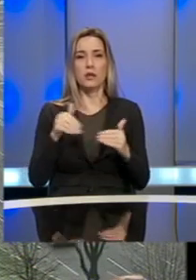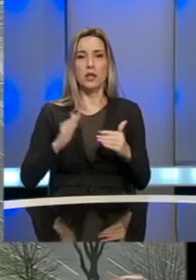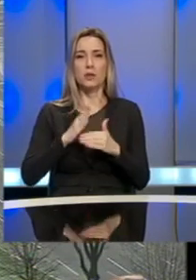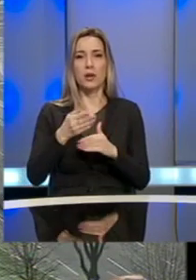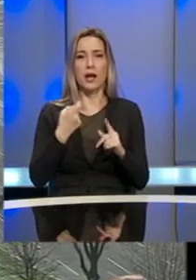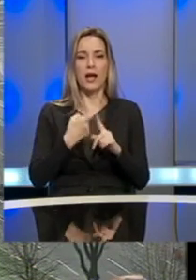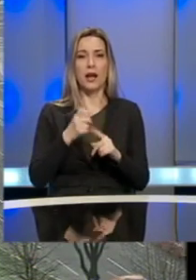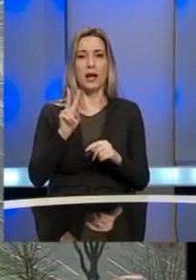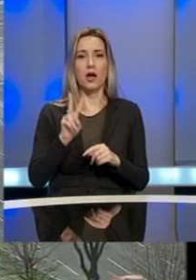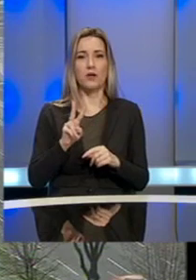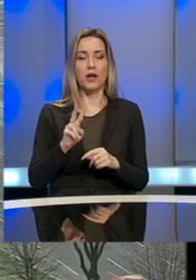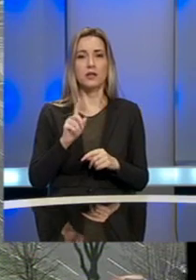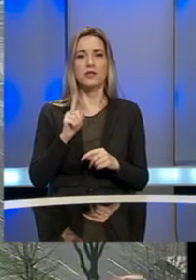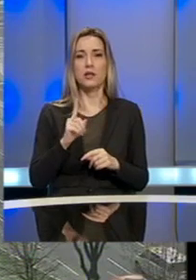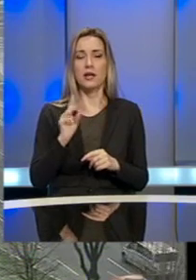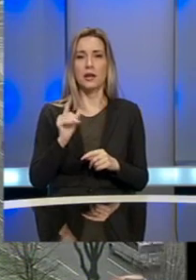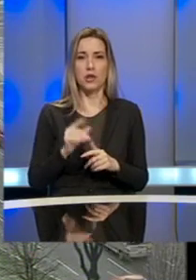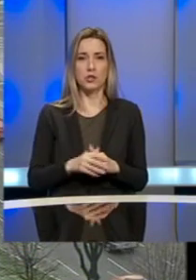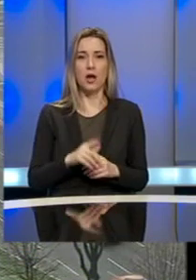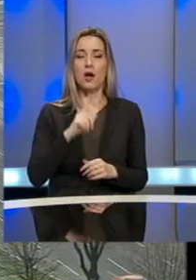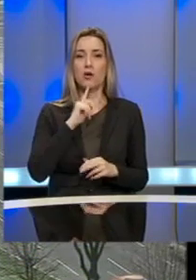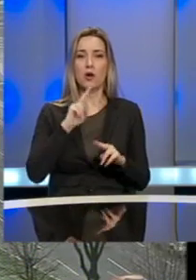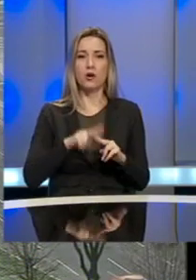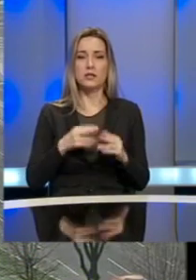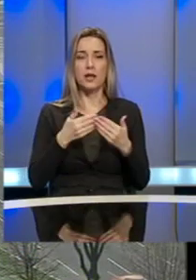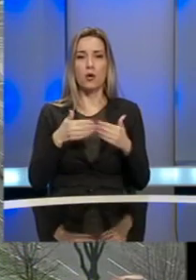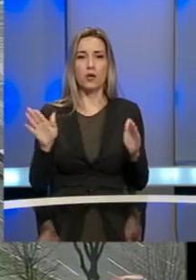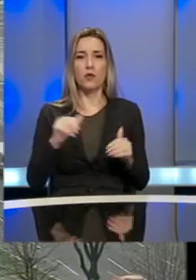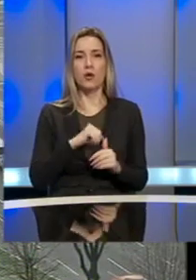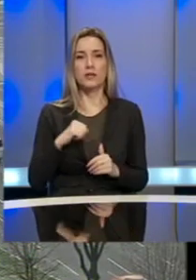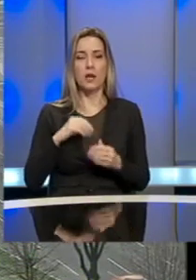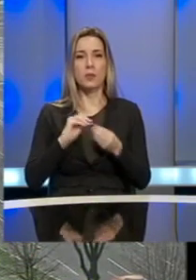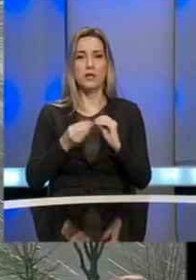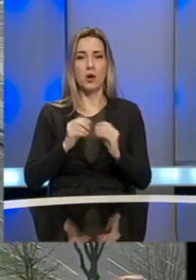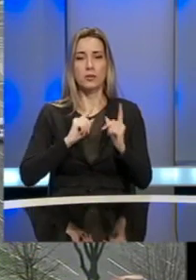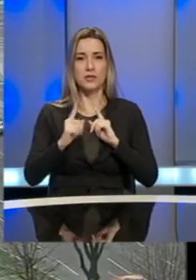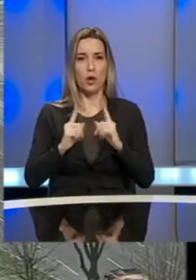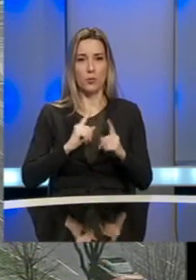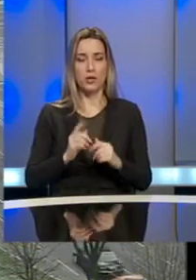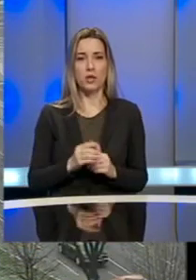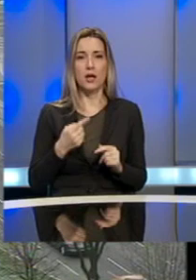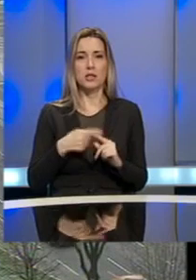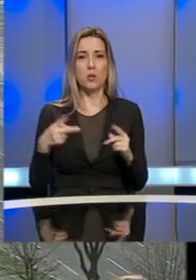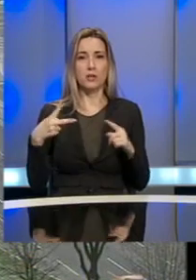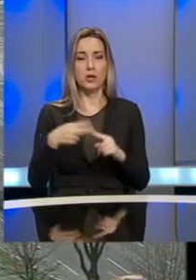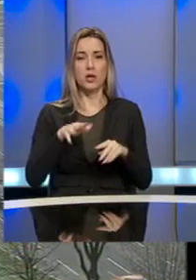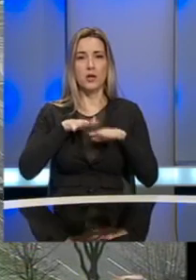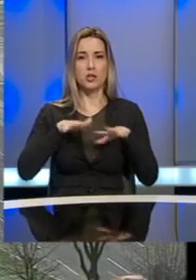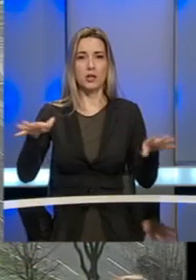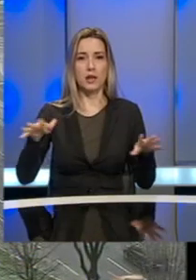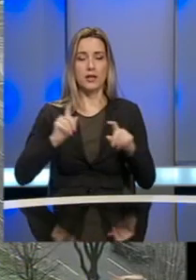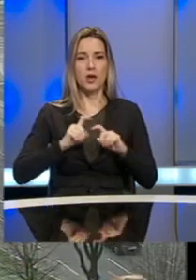prelazi Karakaj, Varzište i Rača, koji ostaju otvoreni samo za robni saobraćaj. Zbog sprječavanja